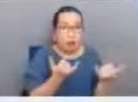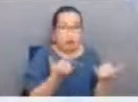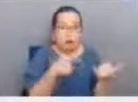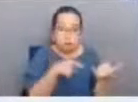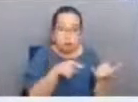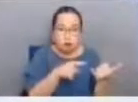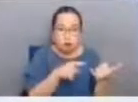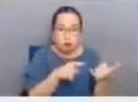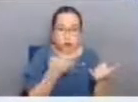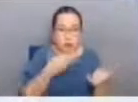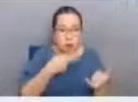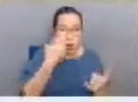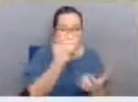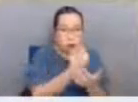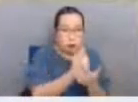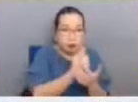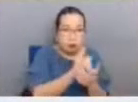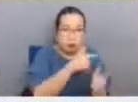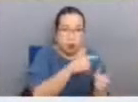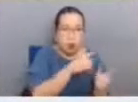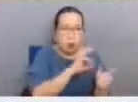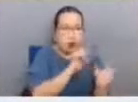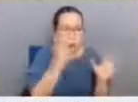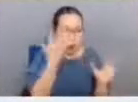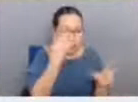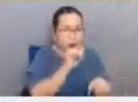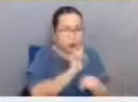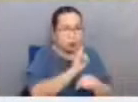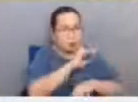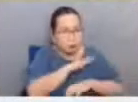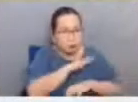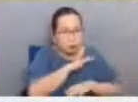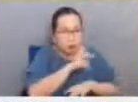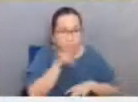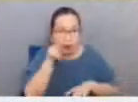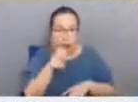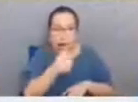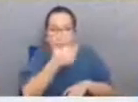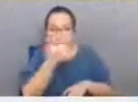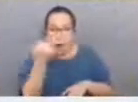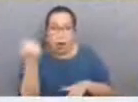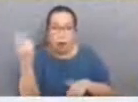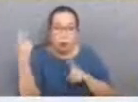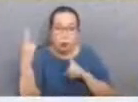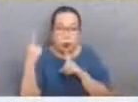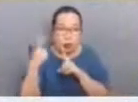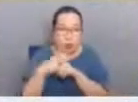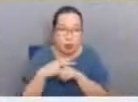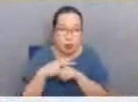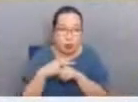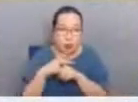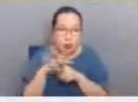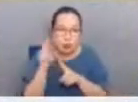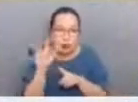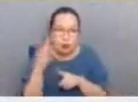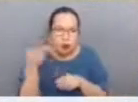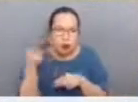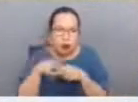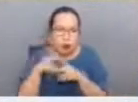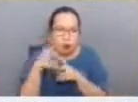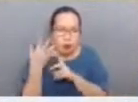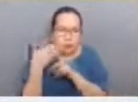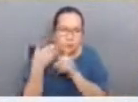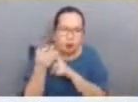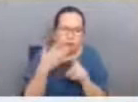Mayung udto, Secretary Martin, matapos nga ang halos pitong buwan ng ay nakabalik na sa biyahe ang mga lansya o